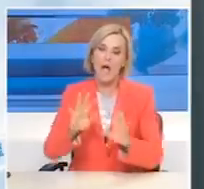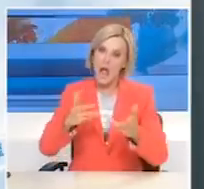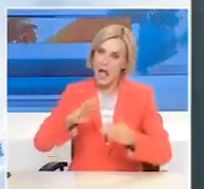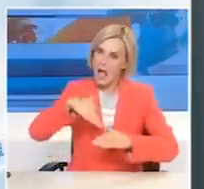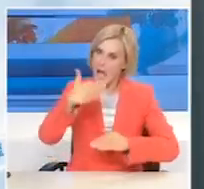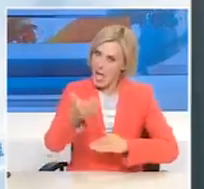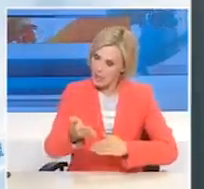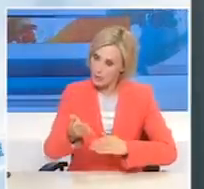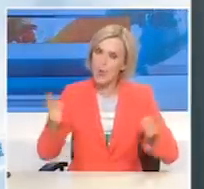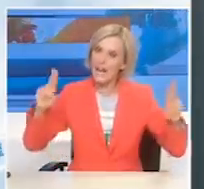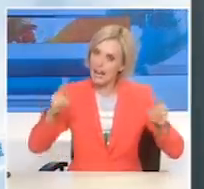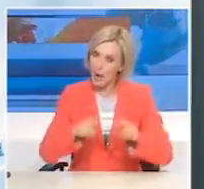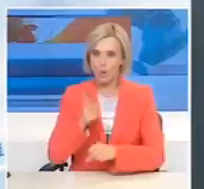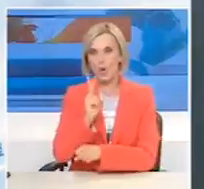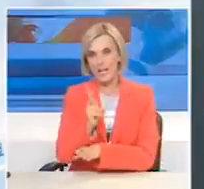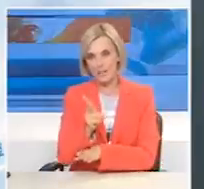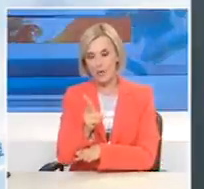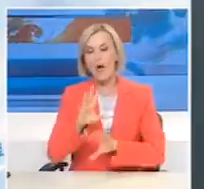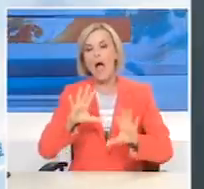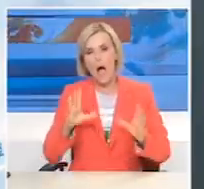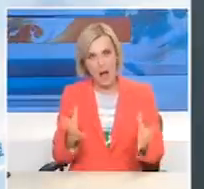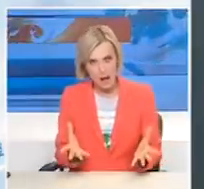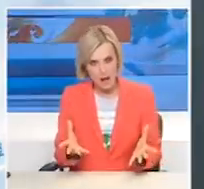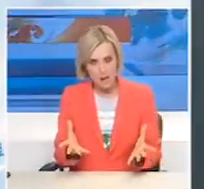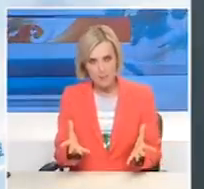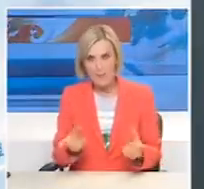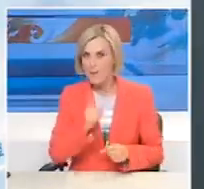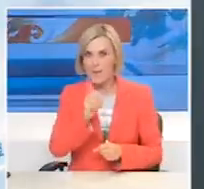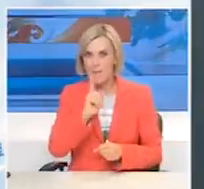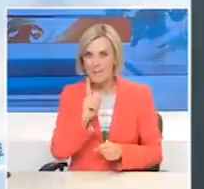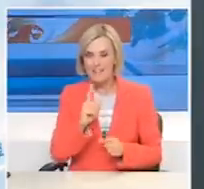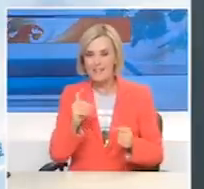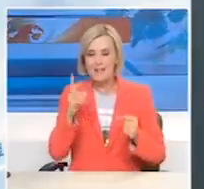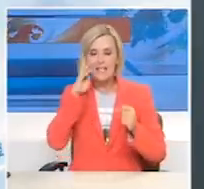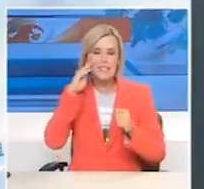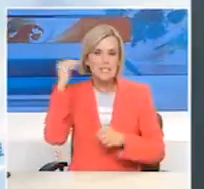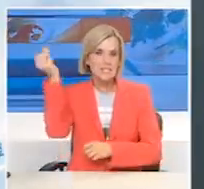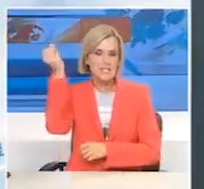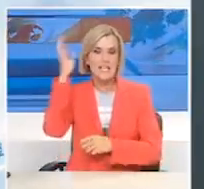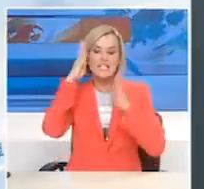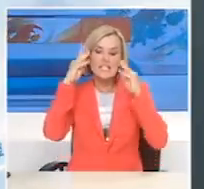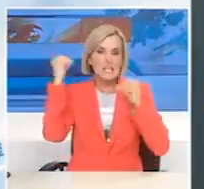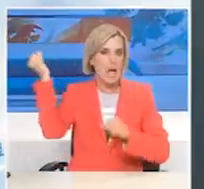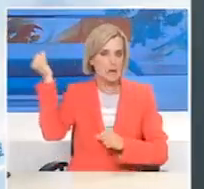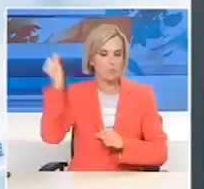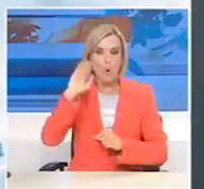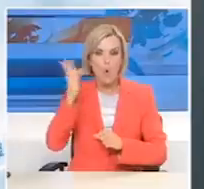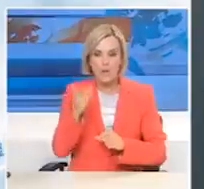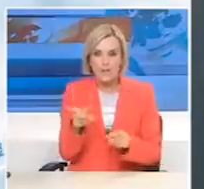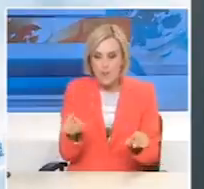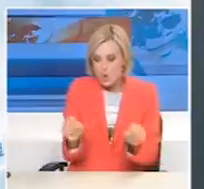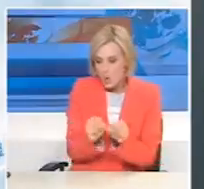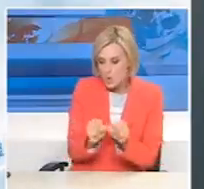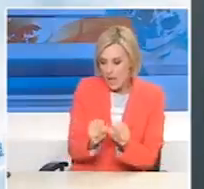πνεύμα θα δούμε και ένα τέτοιο μέτρο. Θεωρώ όμως ότι δεν πρέπει να ξεγελιόμαστε και όταν κυριολεκτικά ο ένας είναι πάνω στον